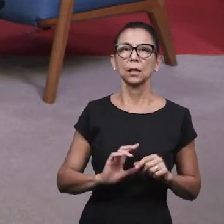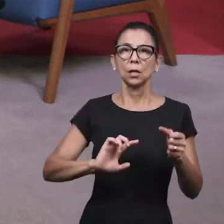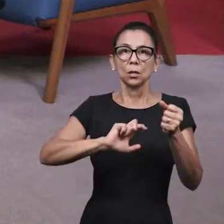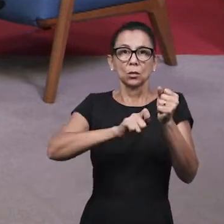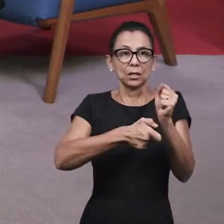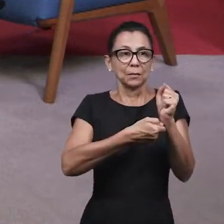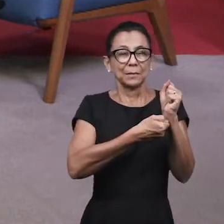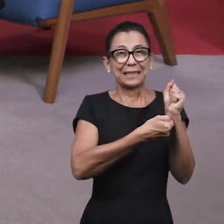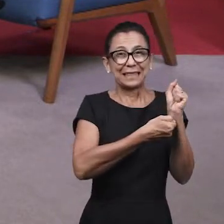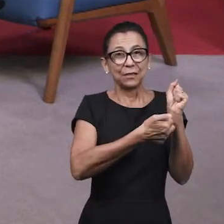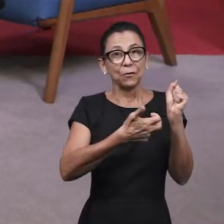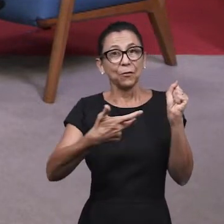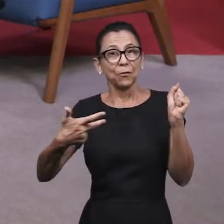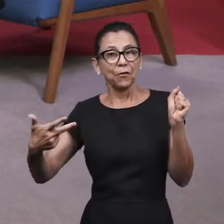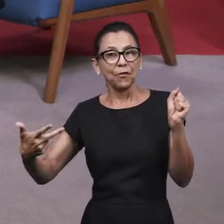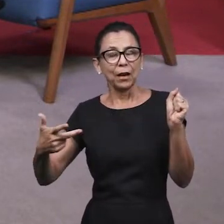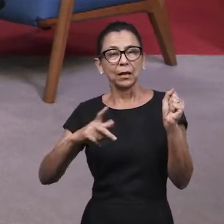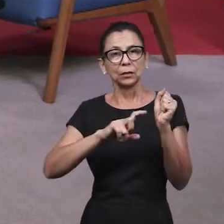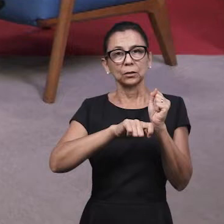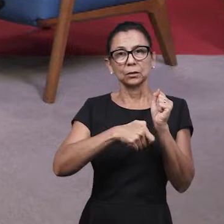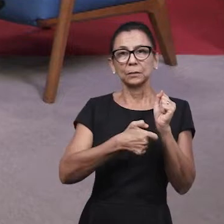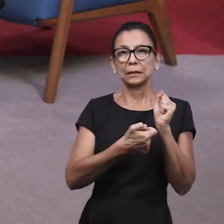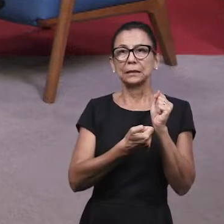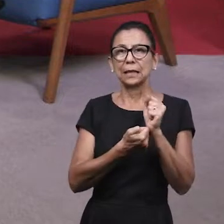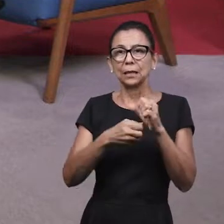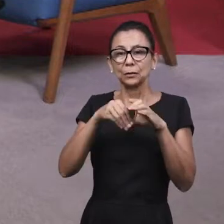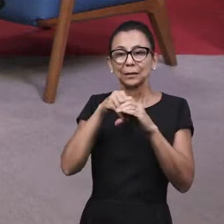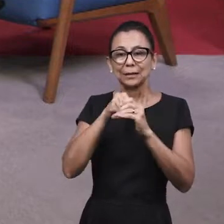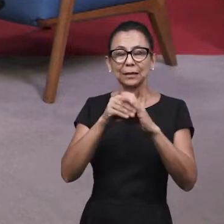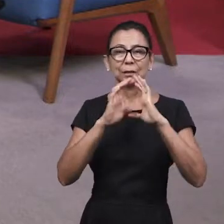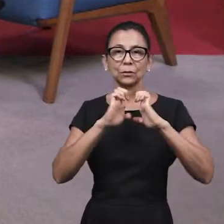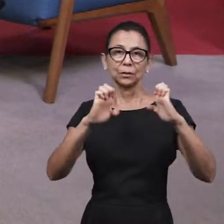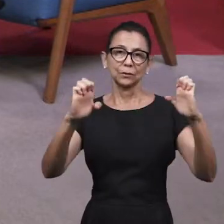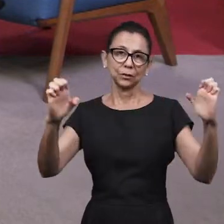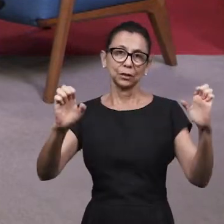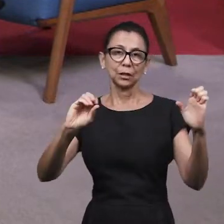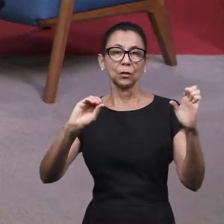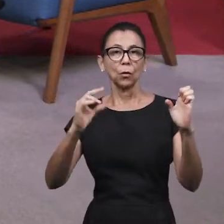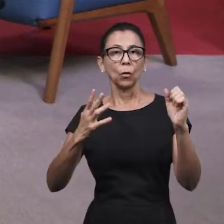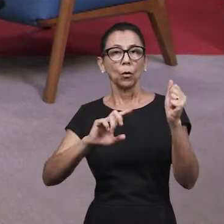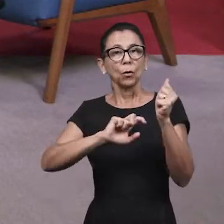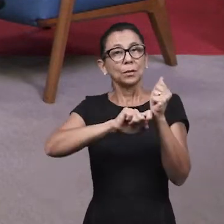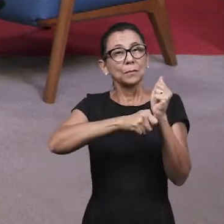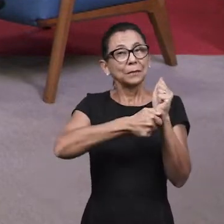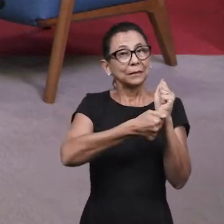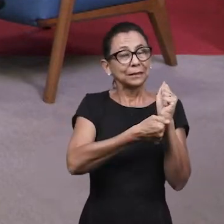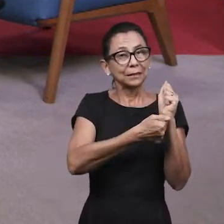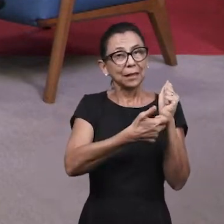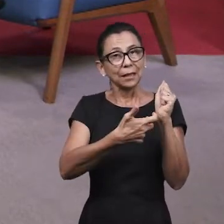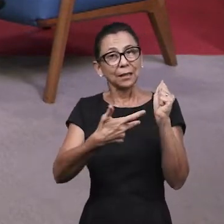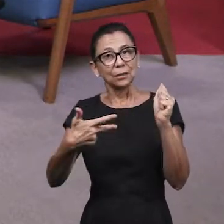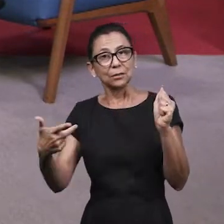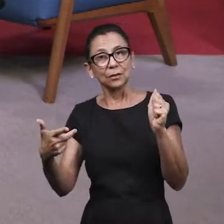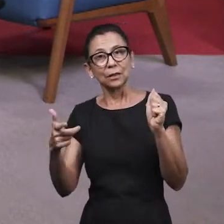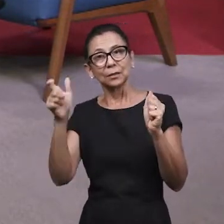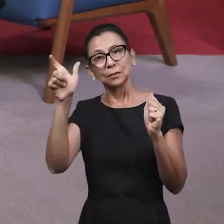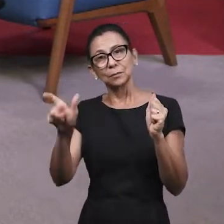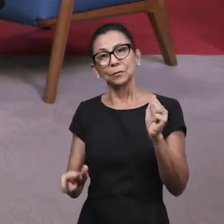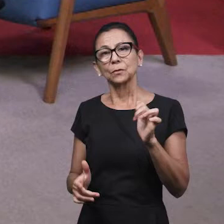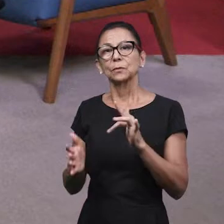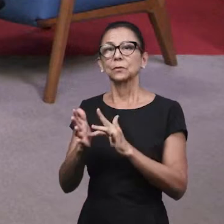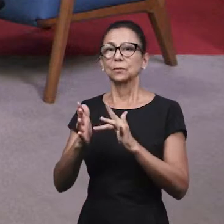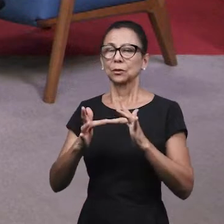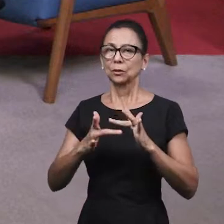que nous utilisons, les mystères de l'Évangile, les mystères au mystère du Seigneur Jésus. Le Saint-Esprit de